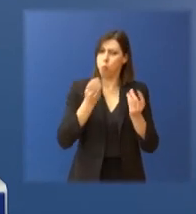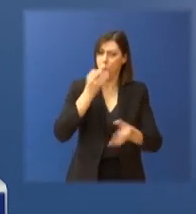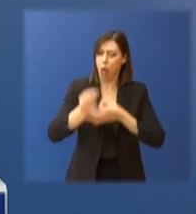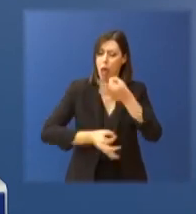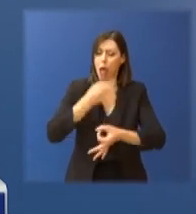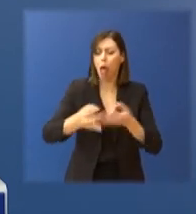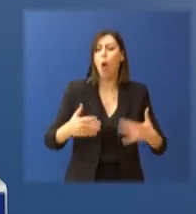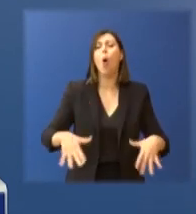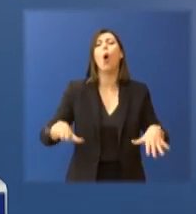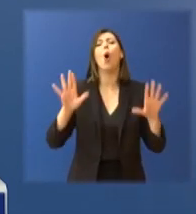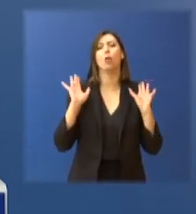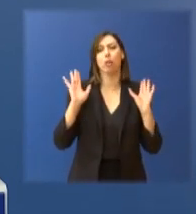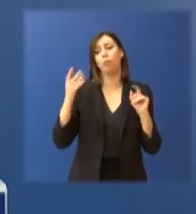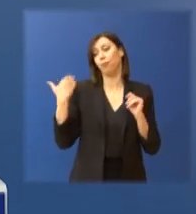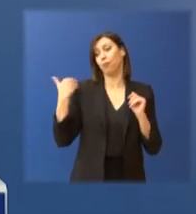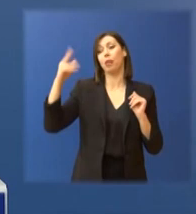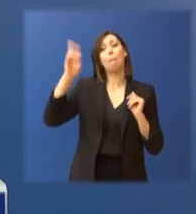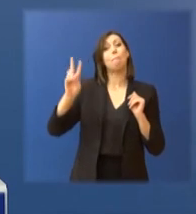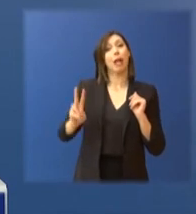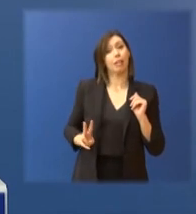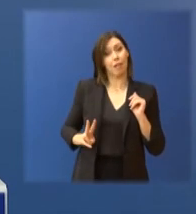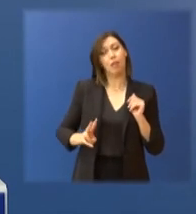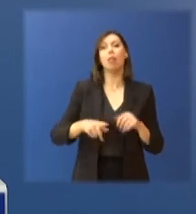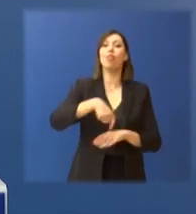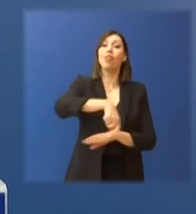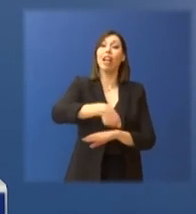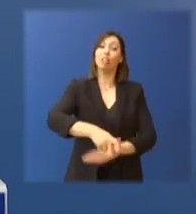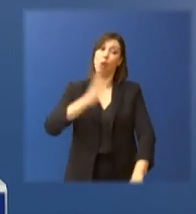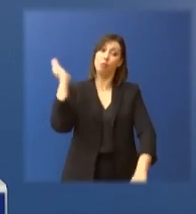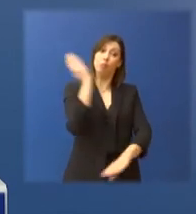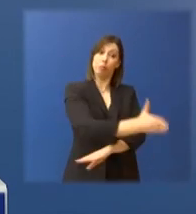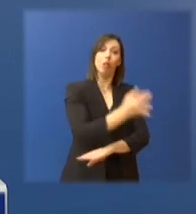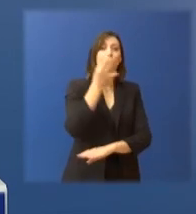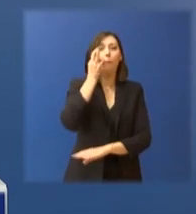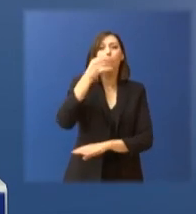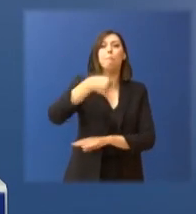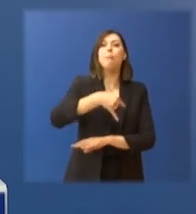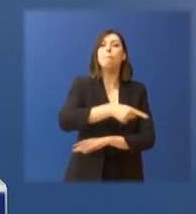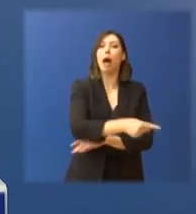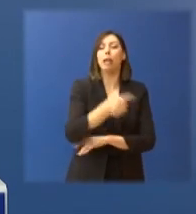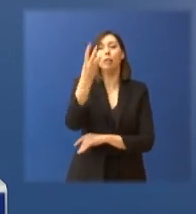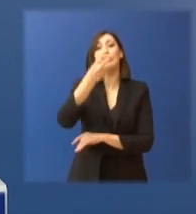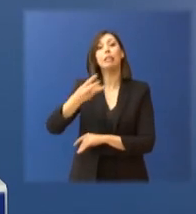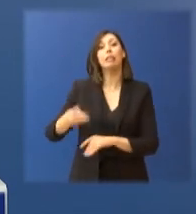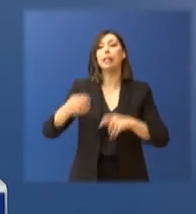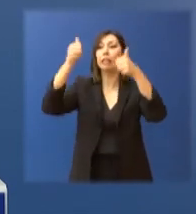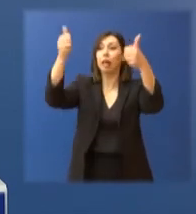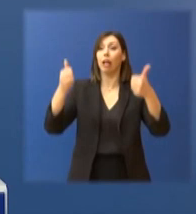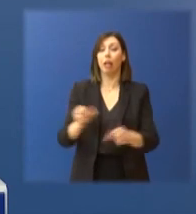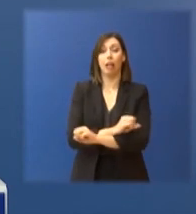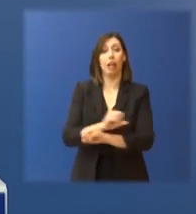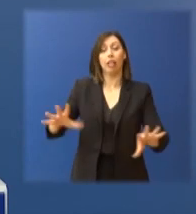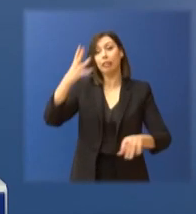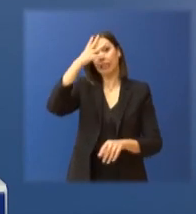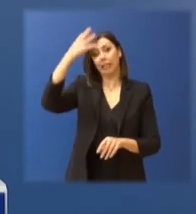Παρασκευή, μετά την ομόφωνη καταδίκη του κυρίου Παπά, η δήλωση του Τσίπρα έλεγε ότι καλείται ο λαός να επιβάλλει